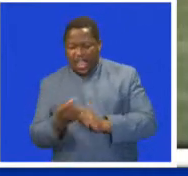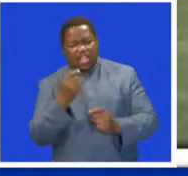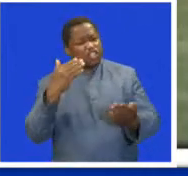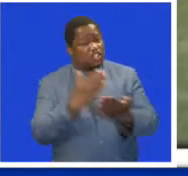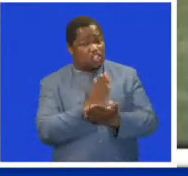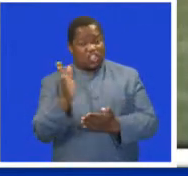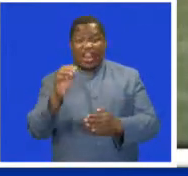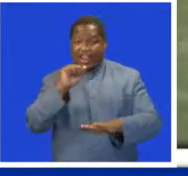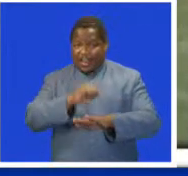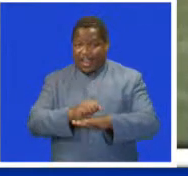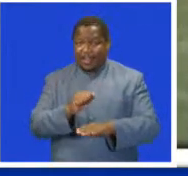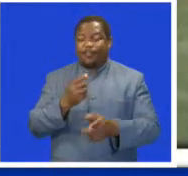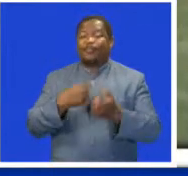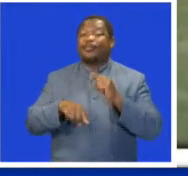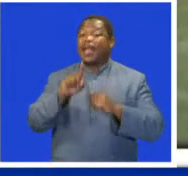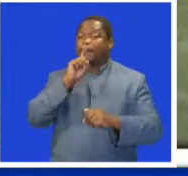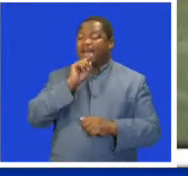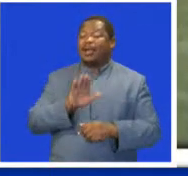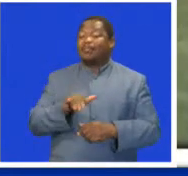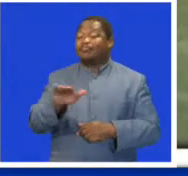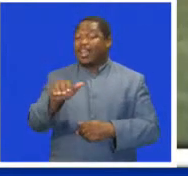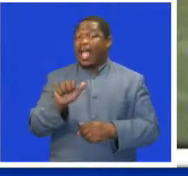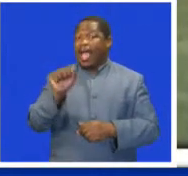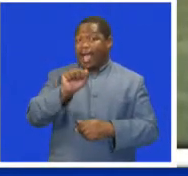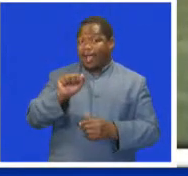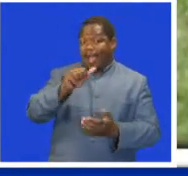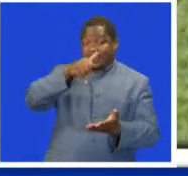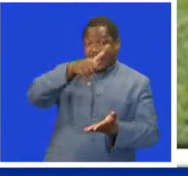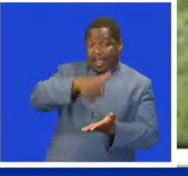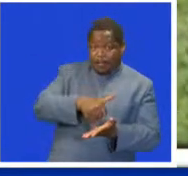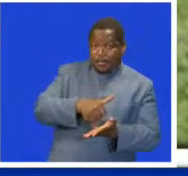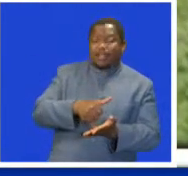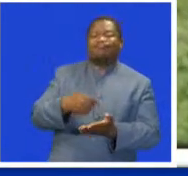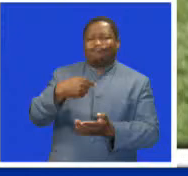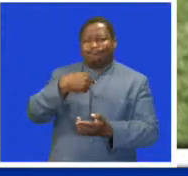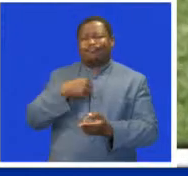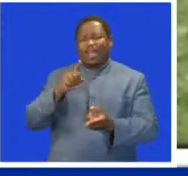the next August edition ukuthi ngidakona kwi-defender lengomisha.